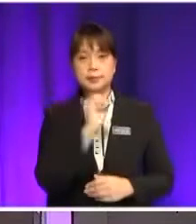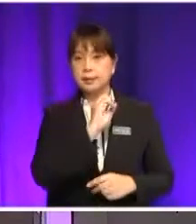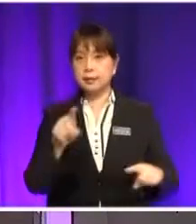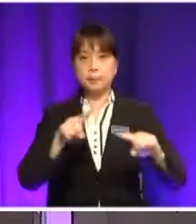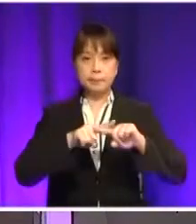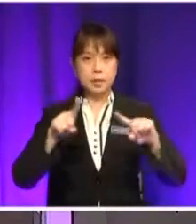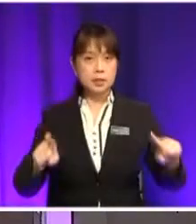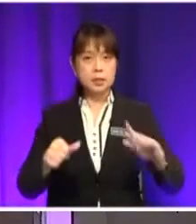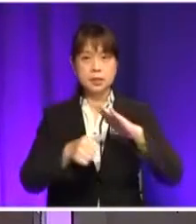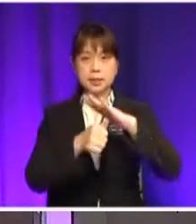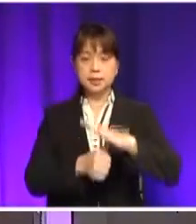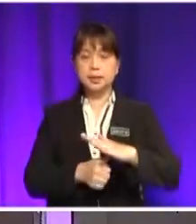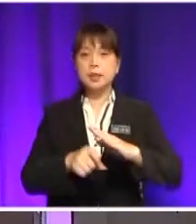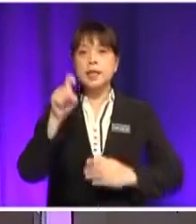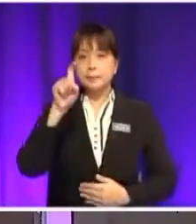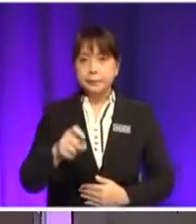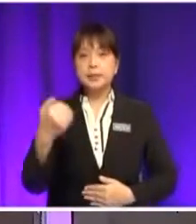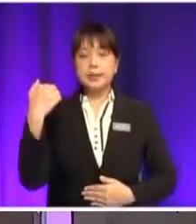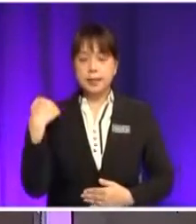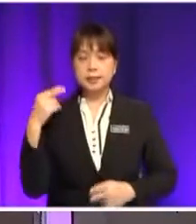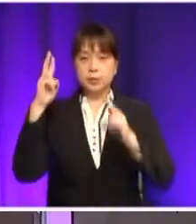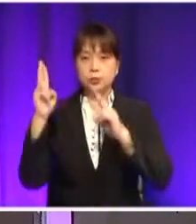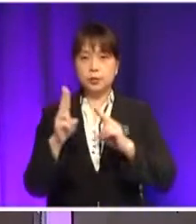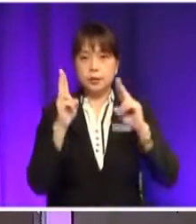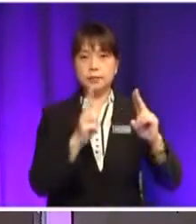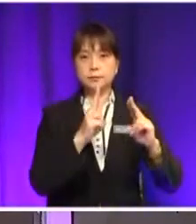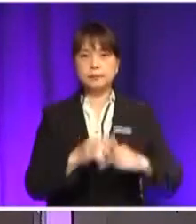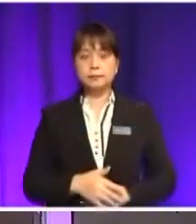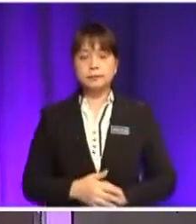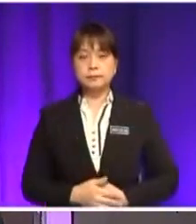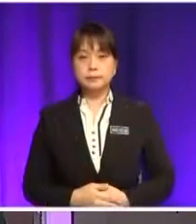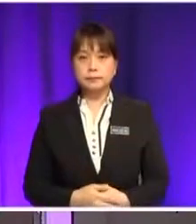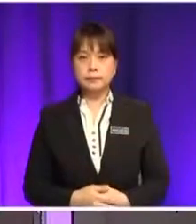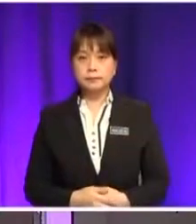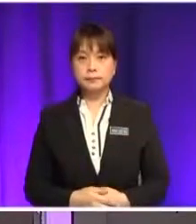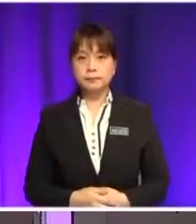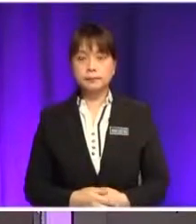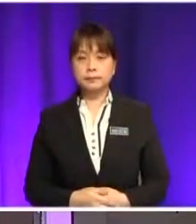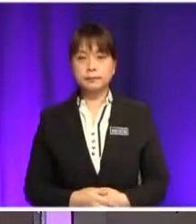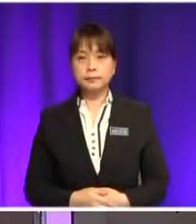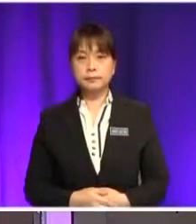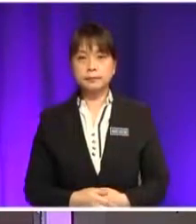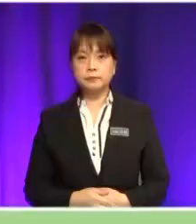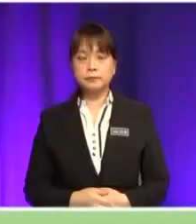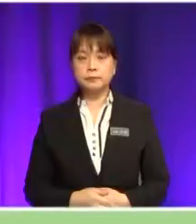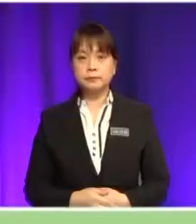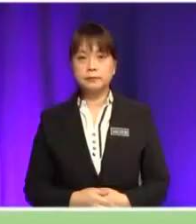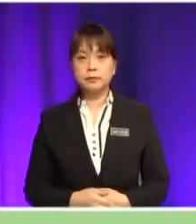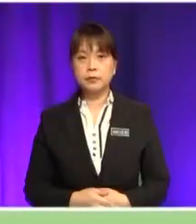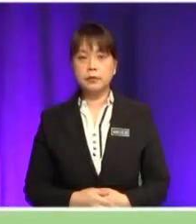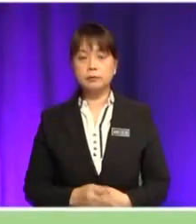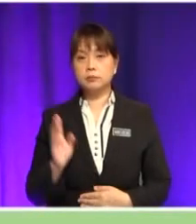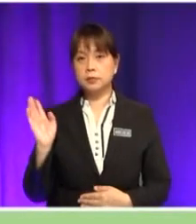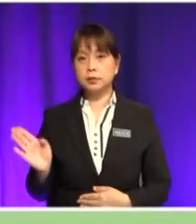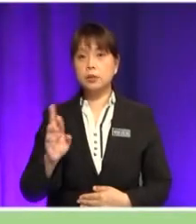Jadi dia mesti karena ada udang Oke kemudian seterusnya roket pula boleh mengangkut manusia